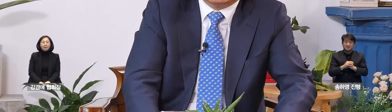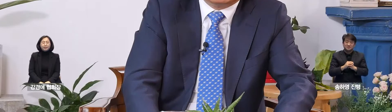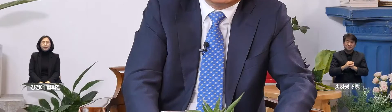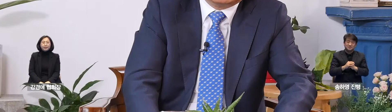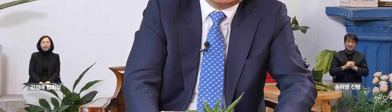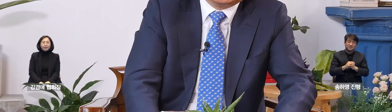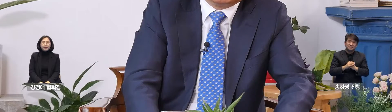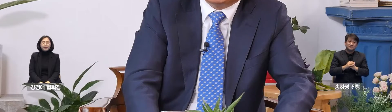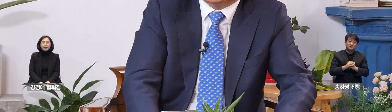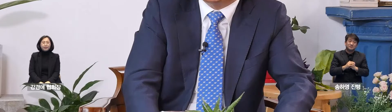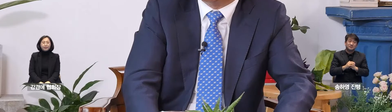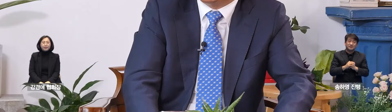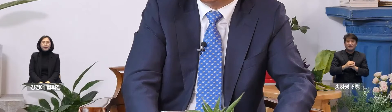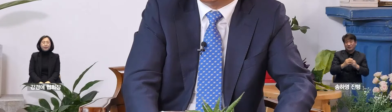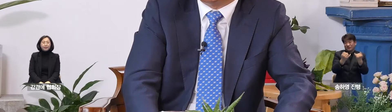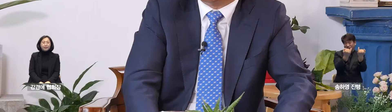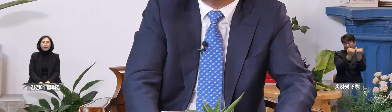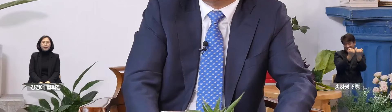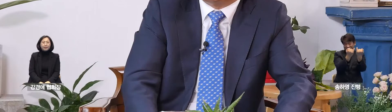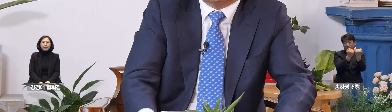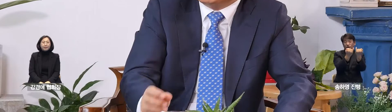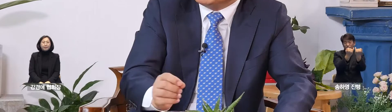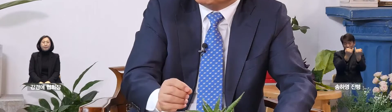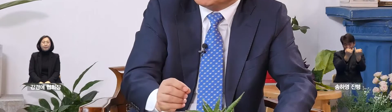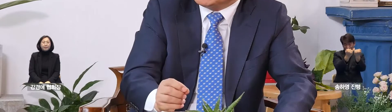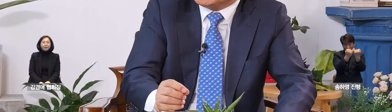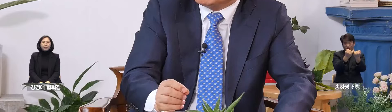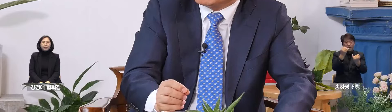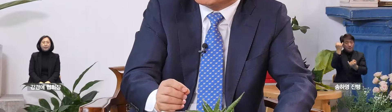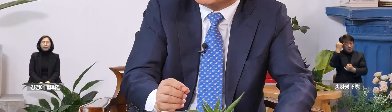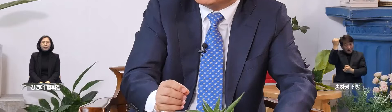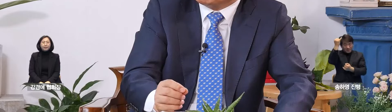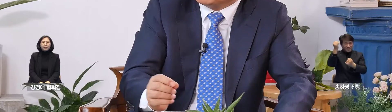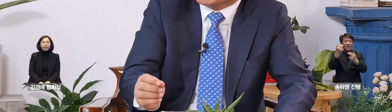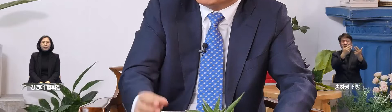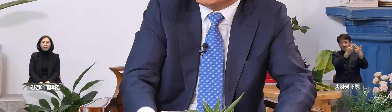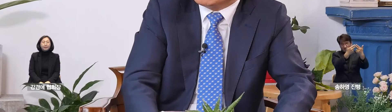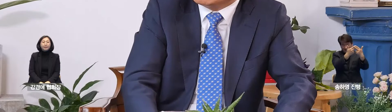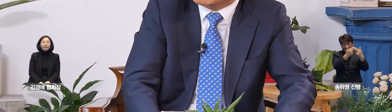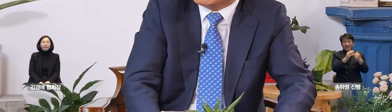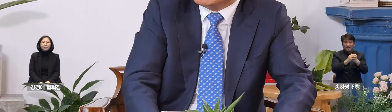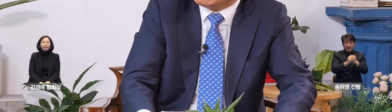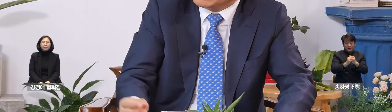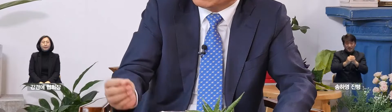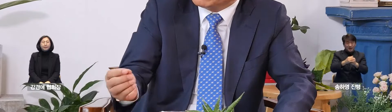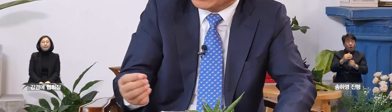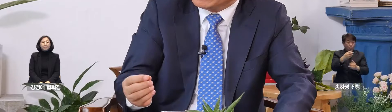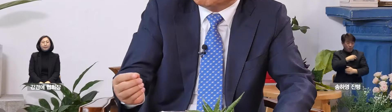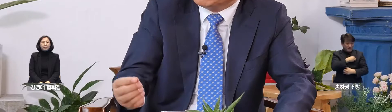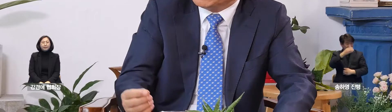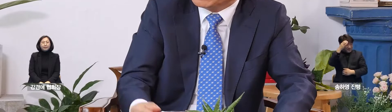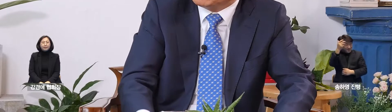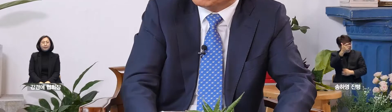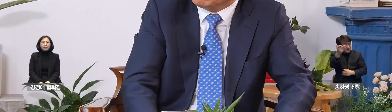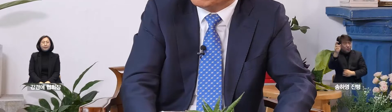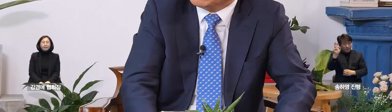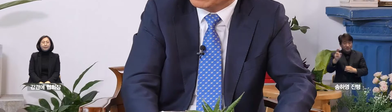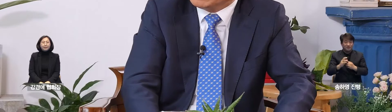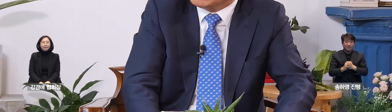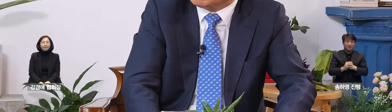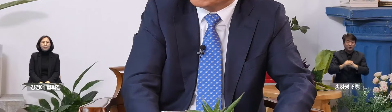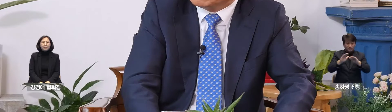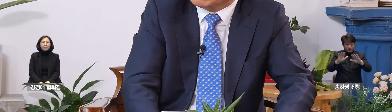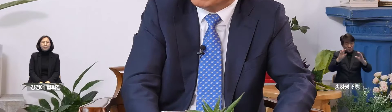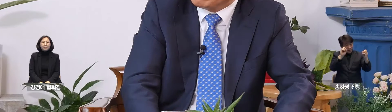아마 여성벤처협회 회원님들이 지금 보니까 기대가 큰 것 같아요. 제가 대담 이렇게 조금